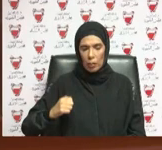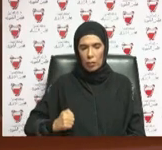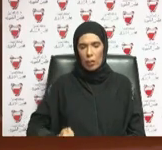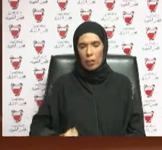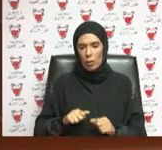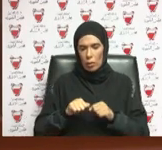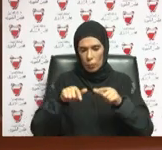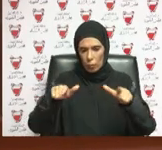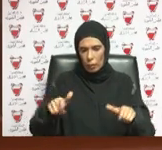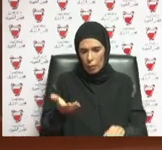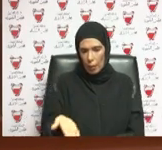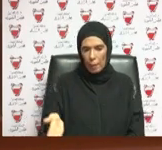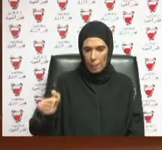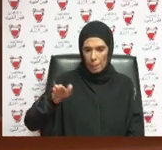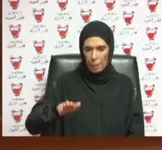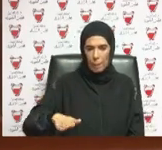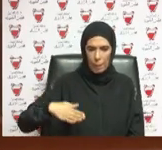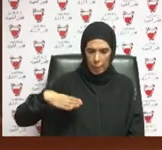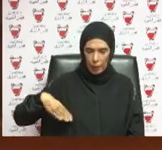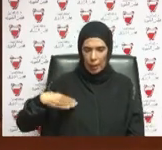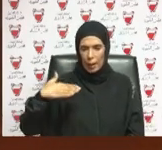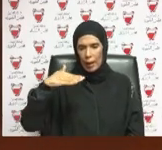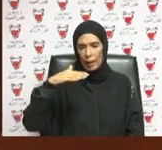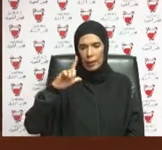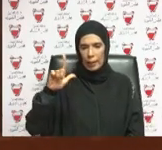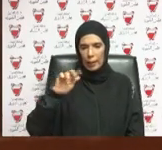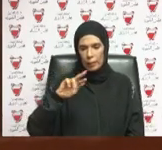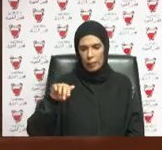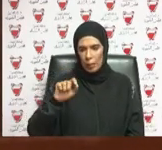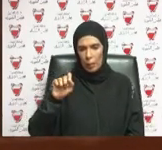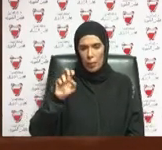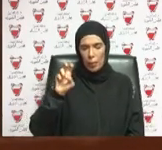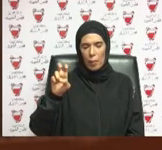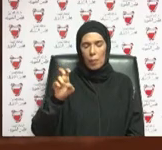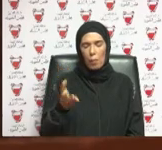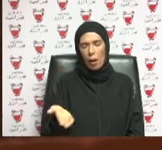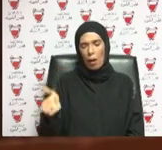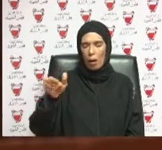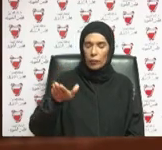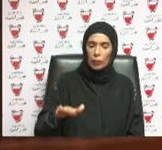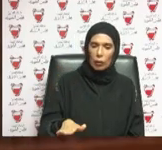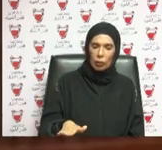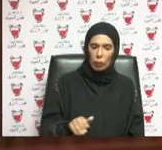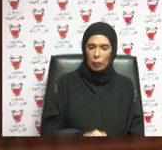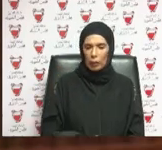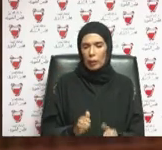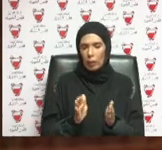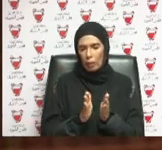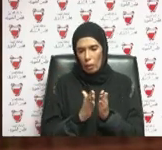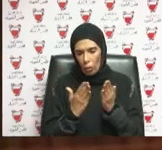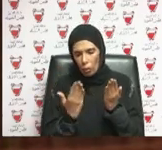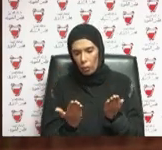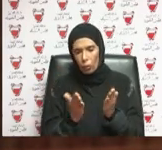خبر انتقال سمو الأمير خليفة بن سلمان آل خليفة إلى ربه. ولن تكفينا الكتب